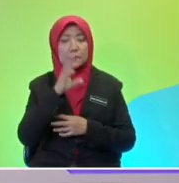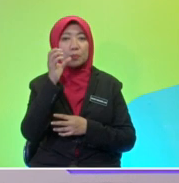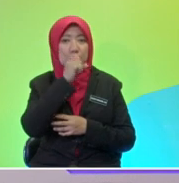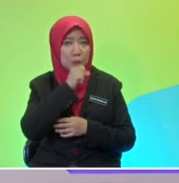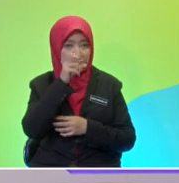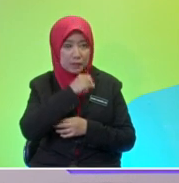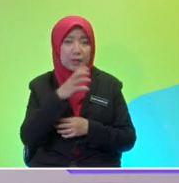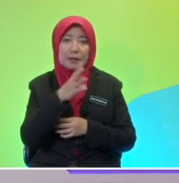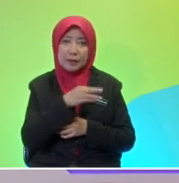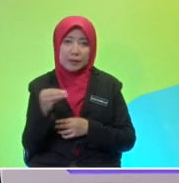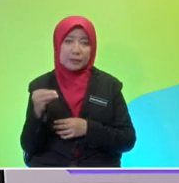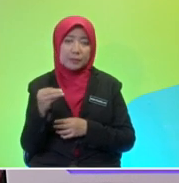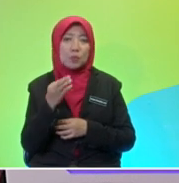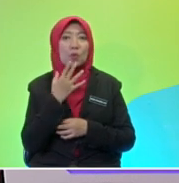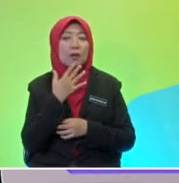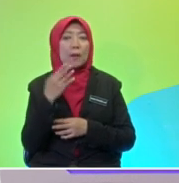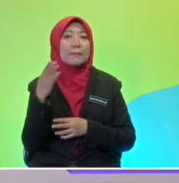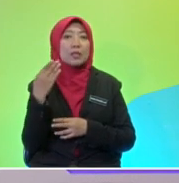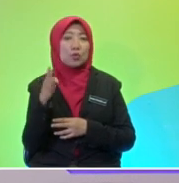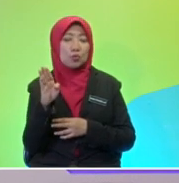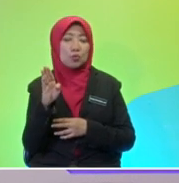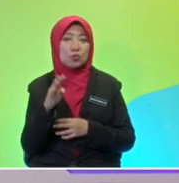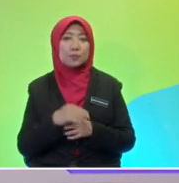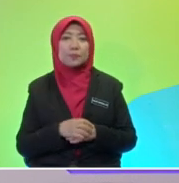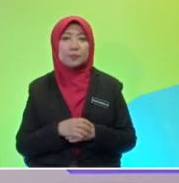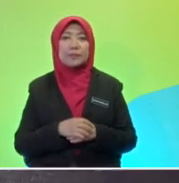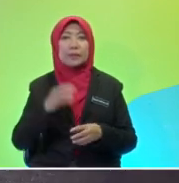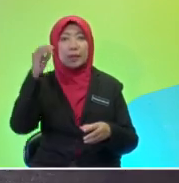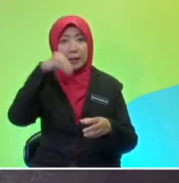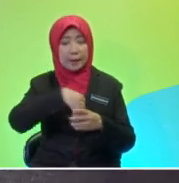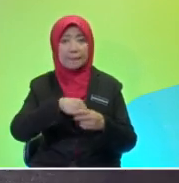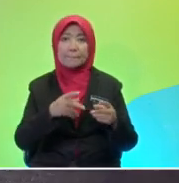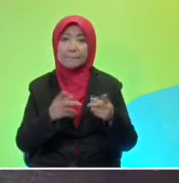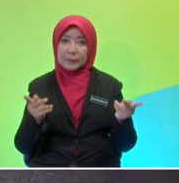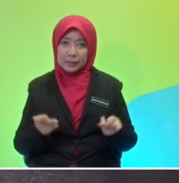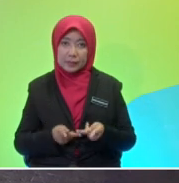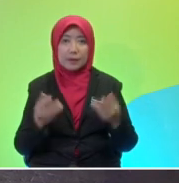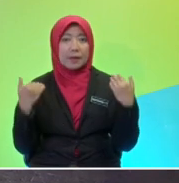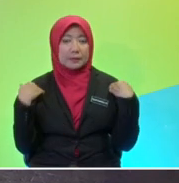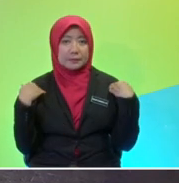dan cat warna biru Oke di dalam cat ini ada